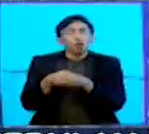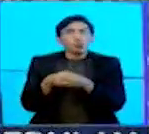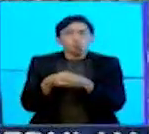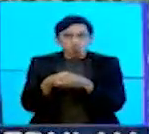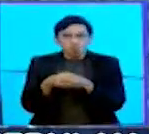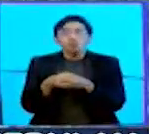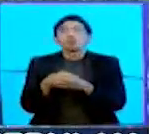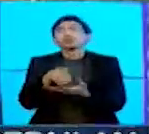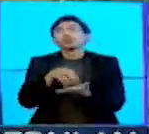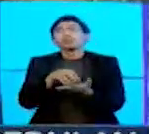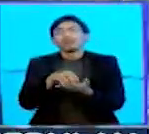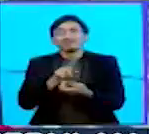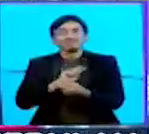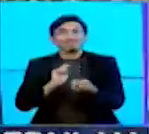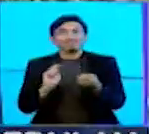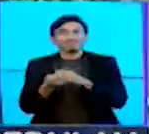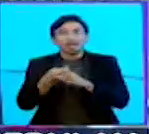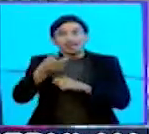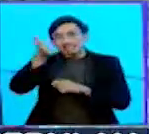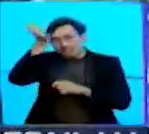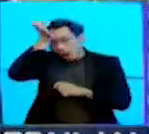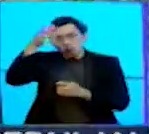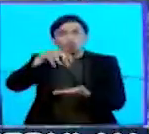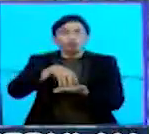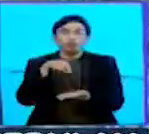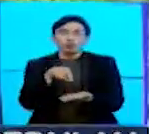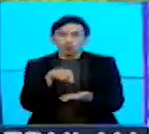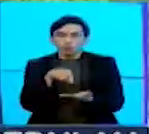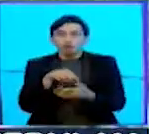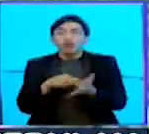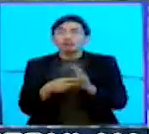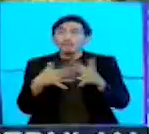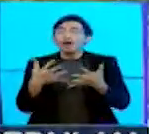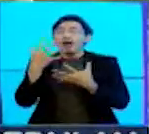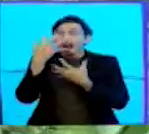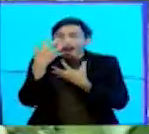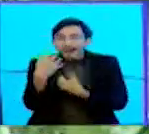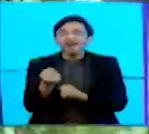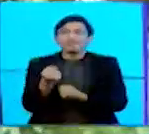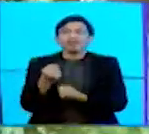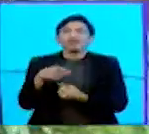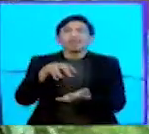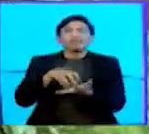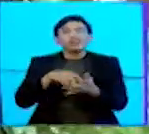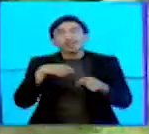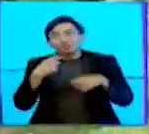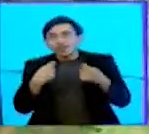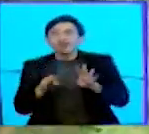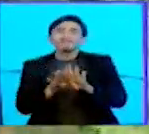para pelaku usaha setelah restoran dan kafe ditutup selama satu bulan lebih dari Bandung Barat Jawa Barat Yono